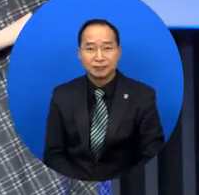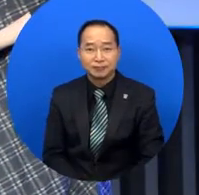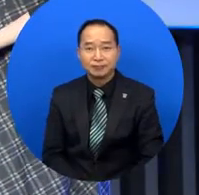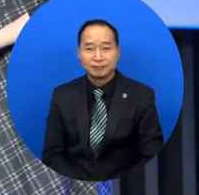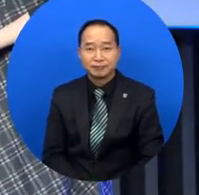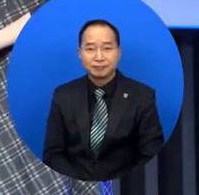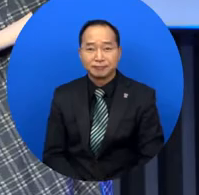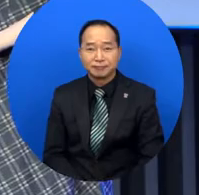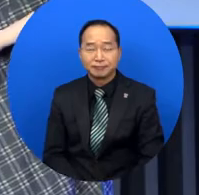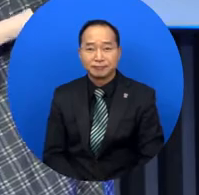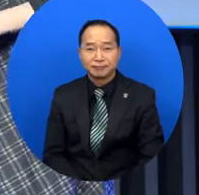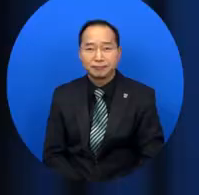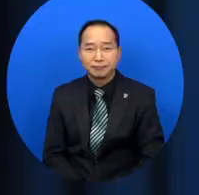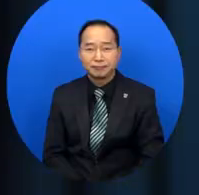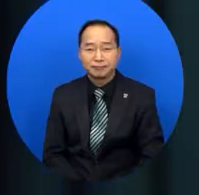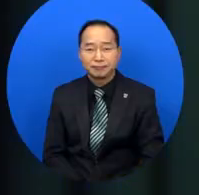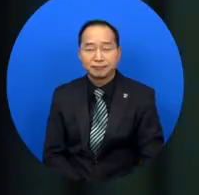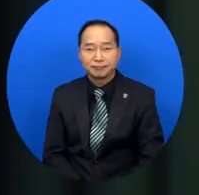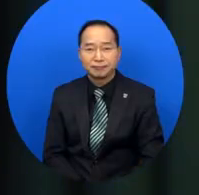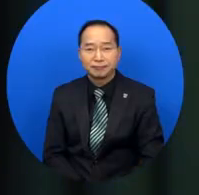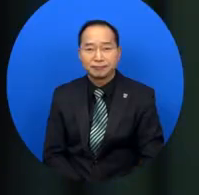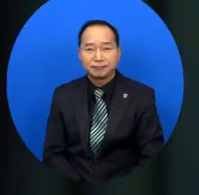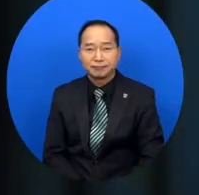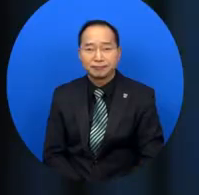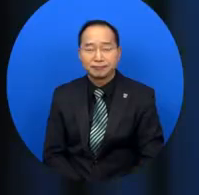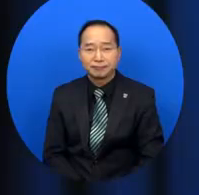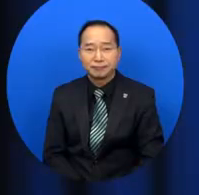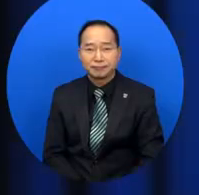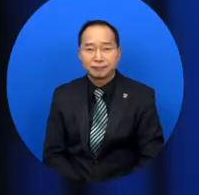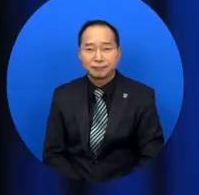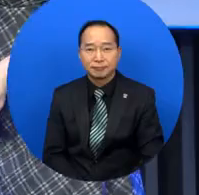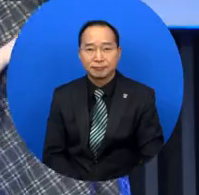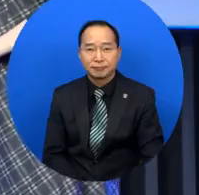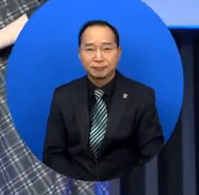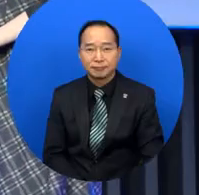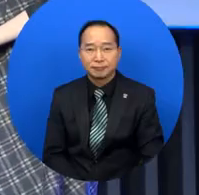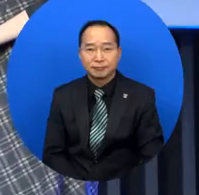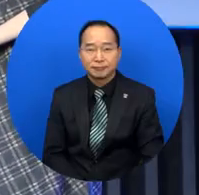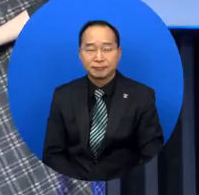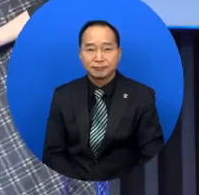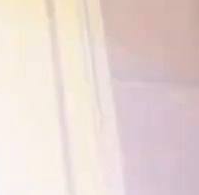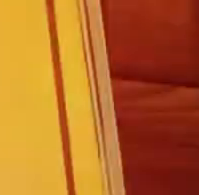참 궁금하거든요. 오늘 강연 잘 부탁드립니다. 네.